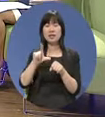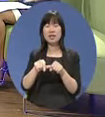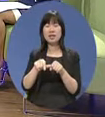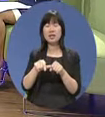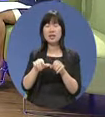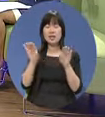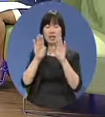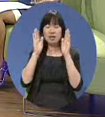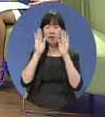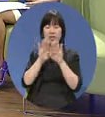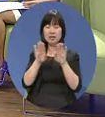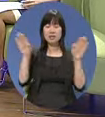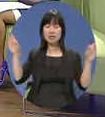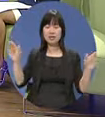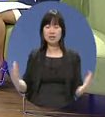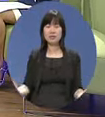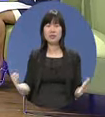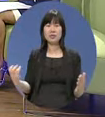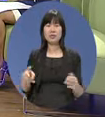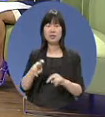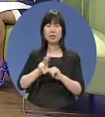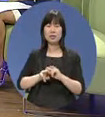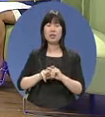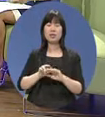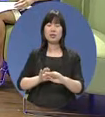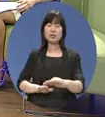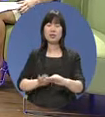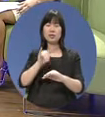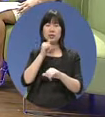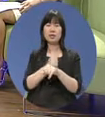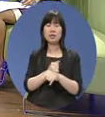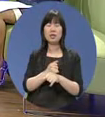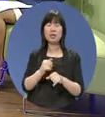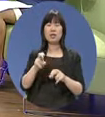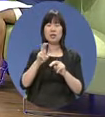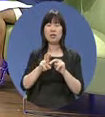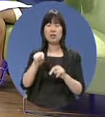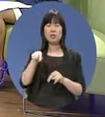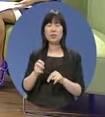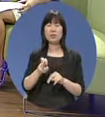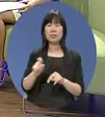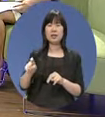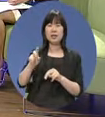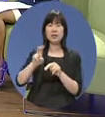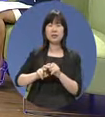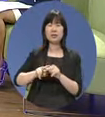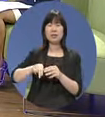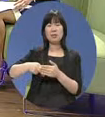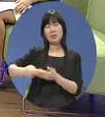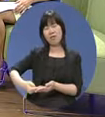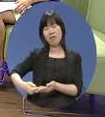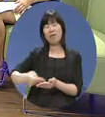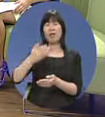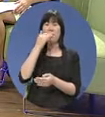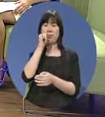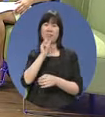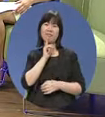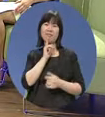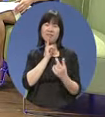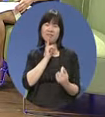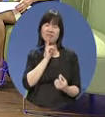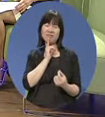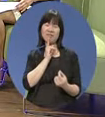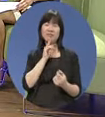테이블. 큰 테이블과 의자를 놓는 거죠. 그럼 소파에 있으면 이렇게 다 이렇게 몸이 나도 모르게 이렇게 되지만